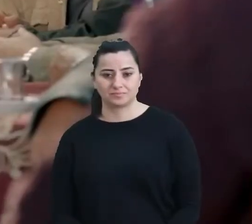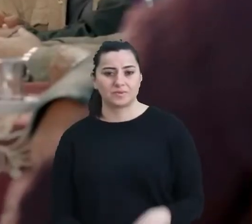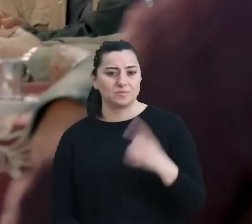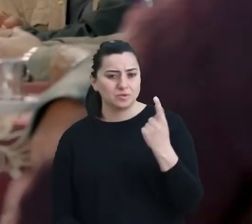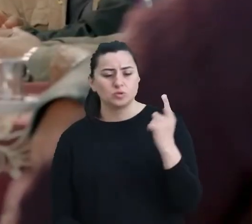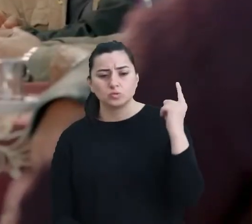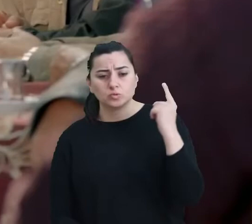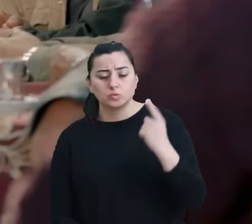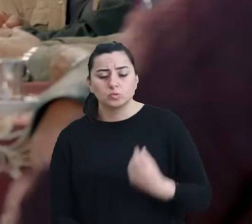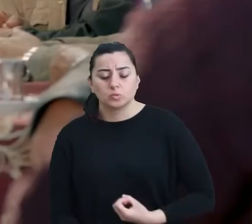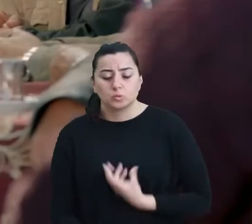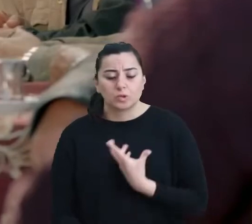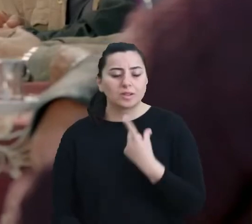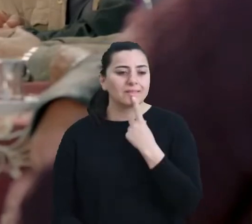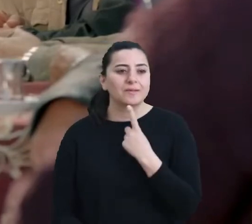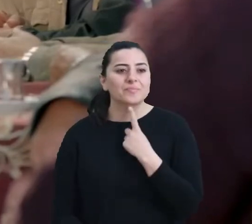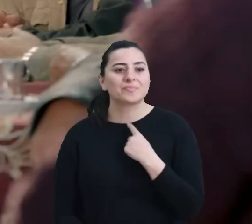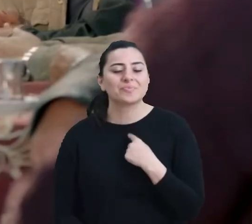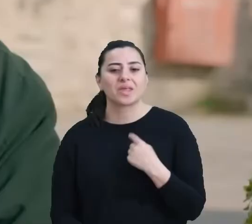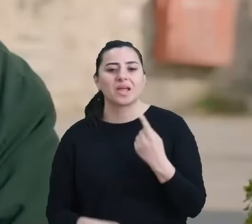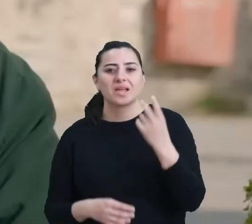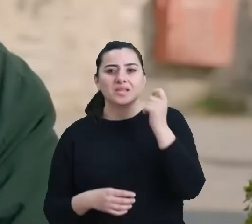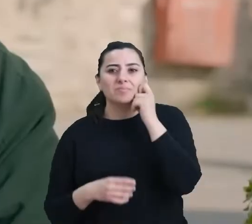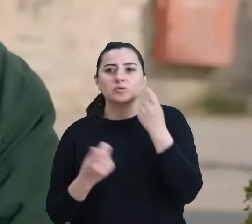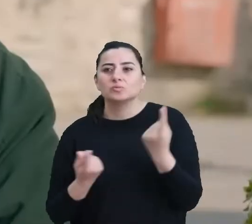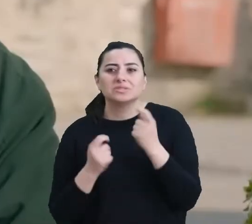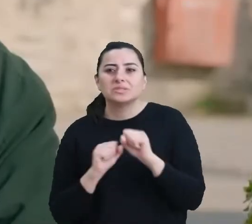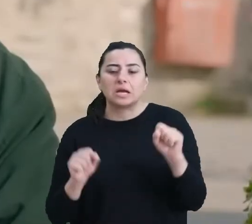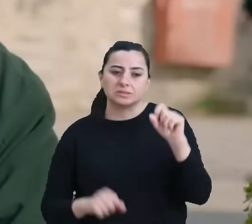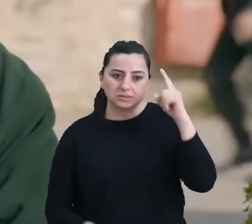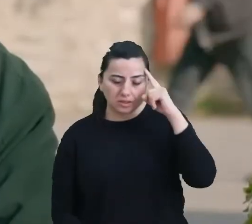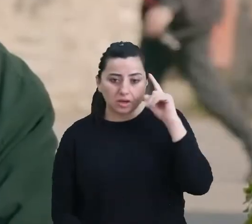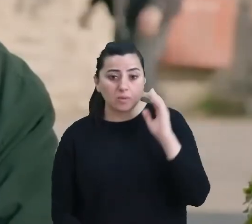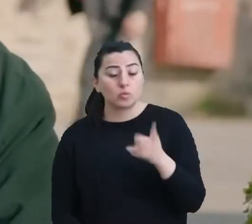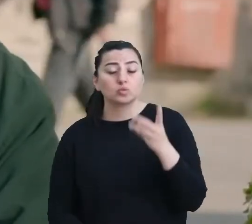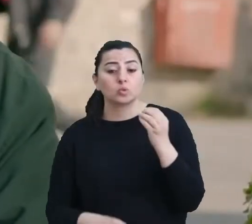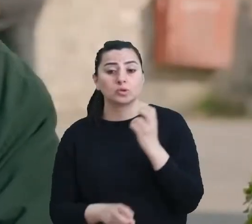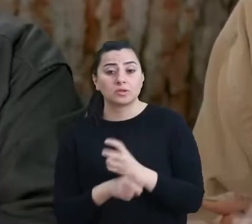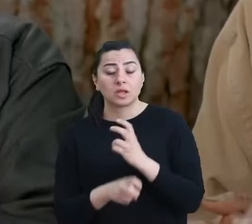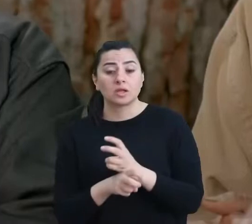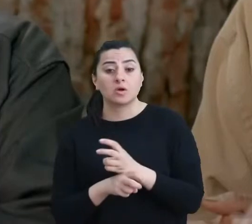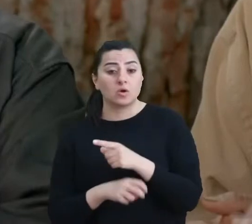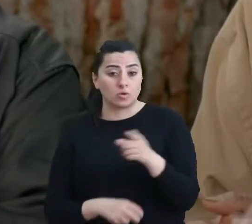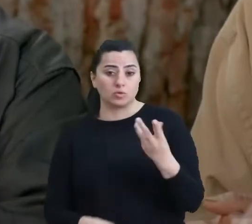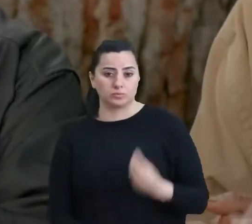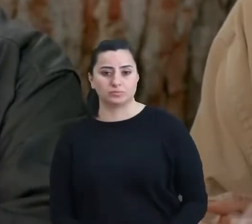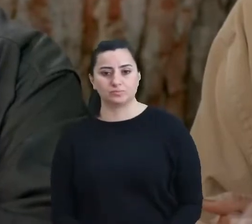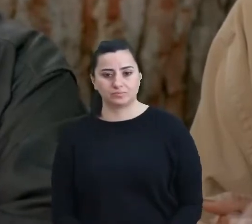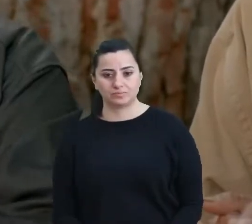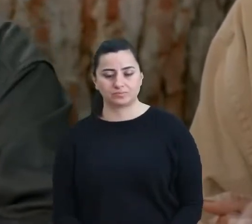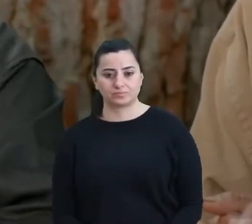Bir takım duygular insana tatlı gelir. Masummuş gibi gelir. Ama asıl kaçılması gereken duygular o